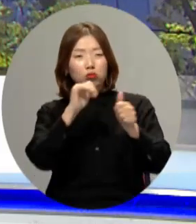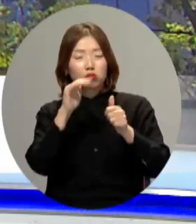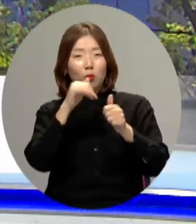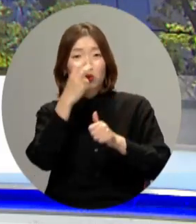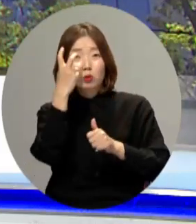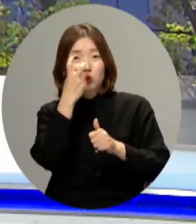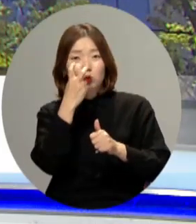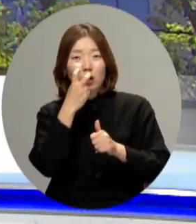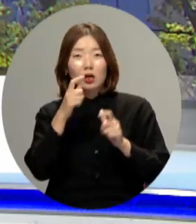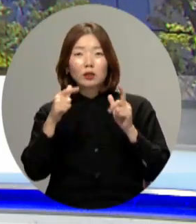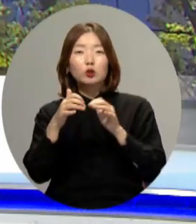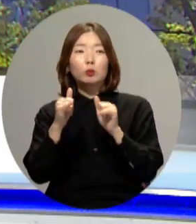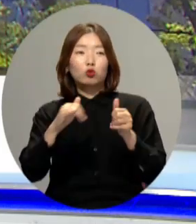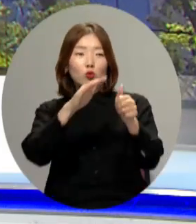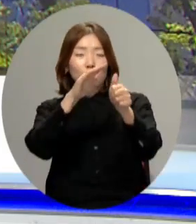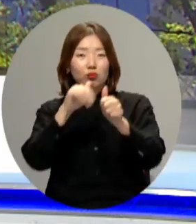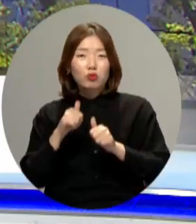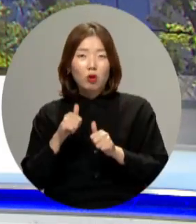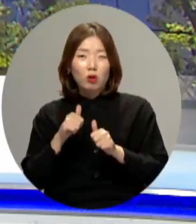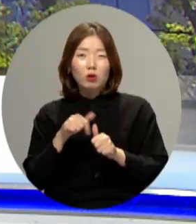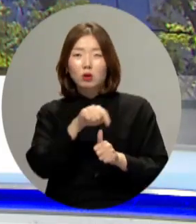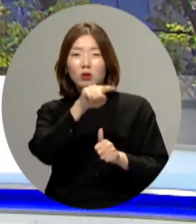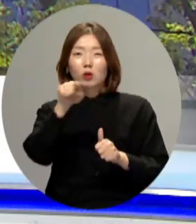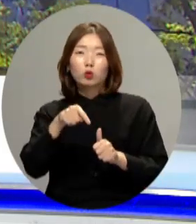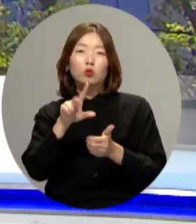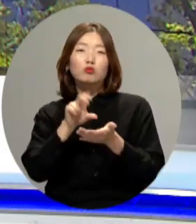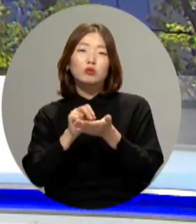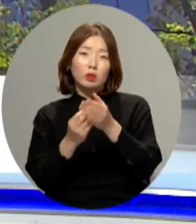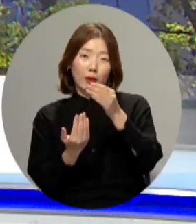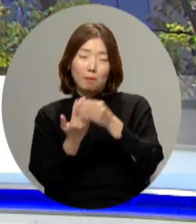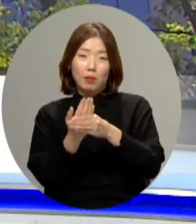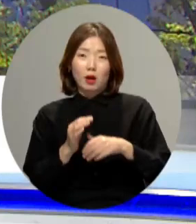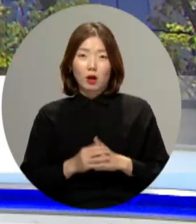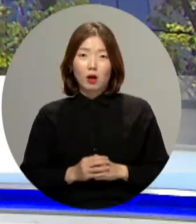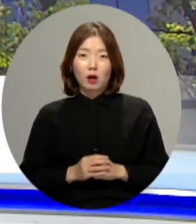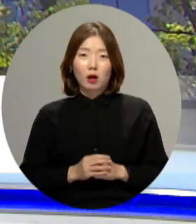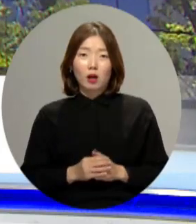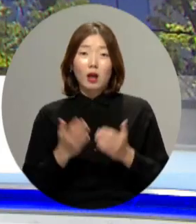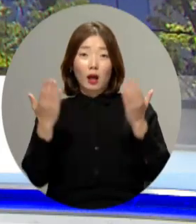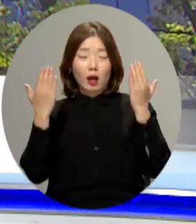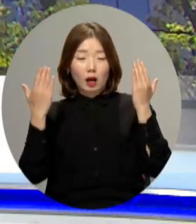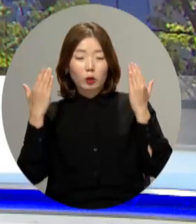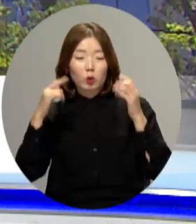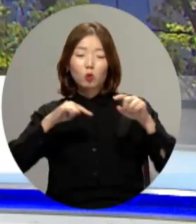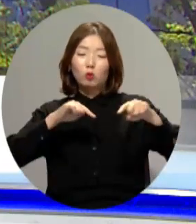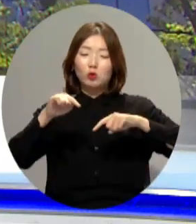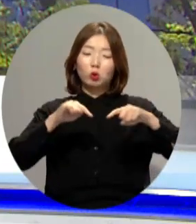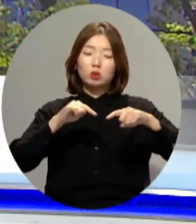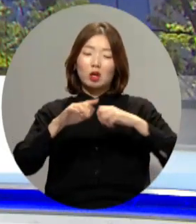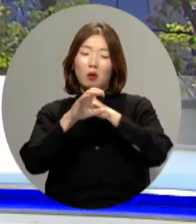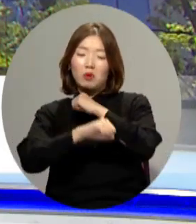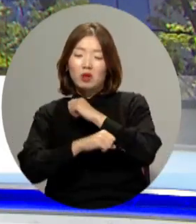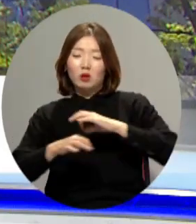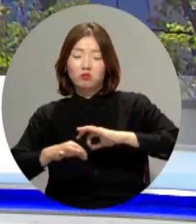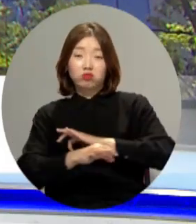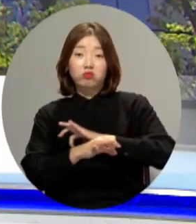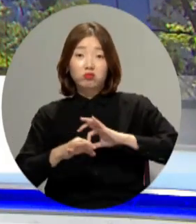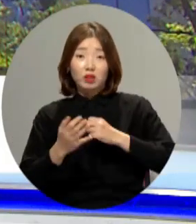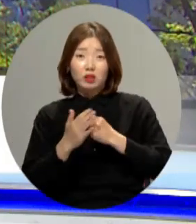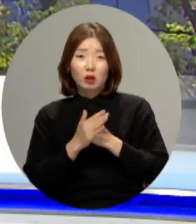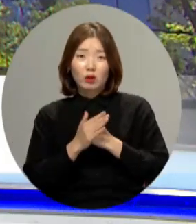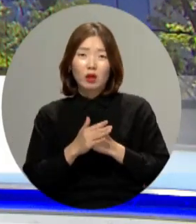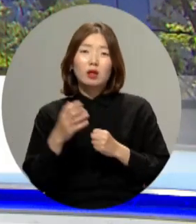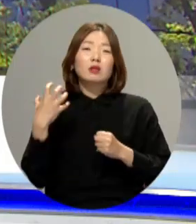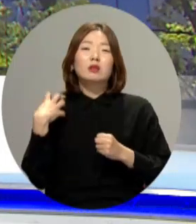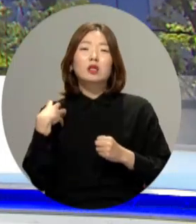오르거나 주민 소환에 직면하는 추유의 일이 벌어지기도 했는데요. 학계나 재계에서도 비위나 의혹이 불거지며 책임